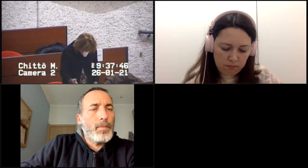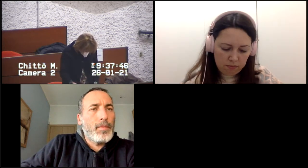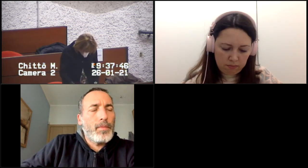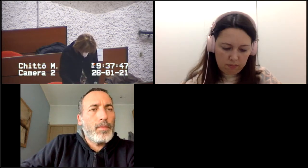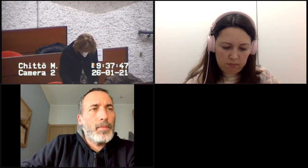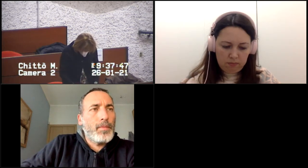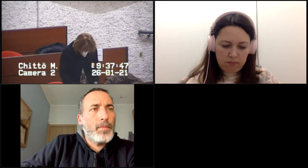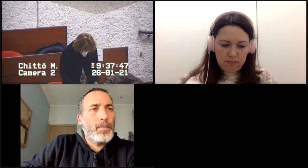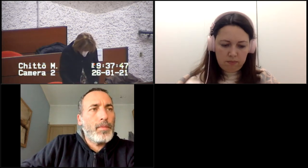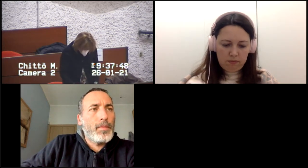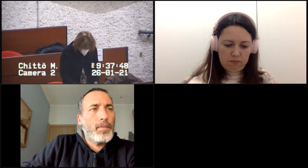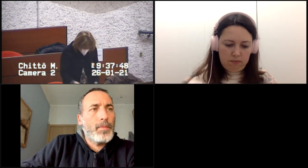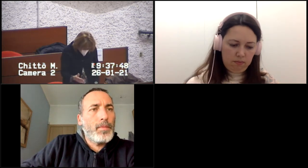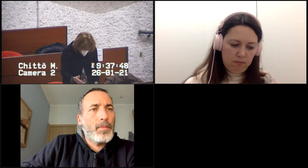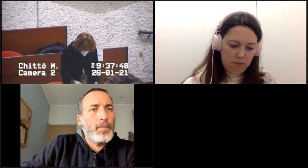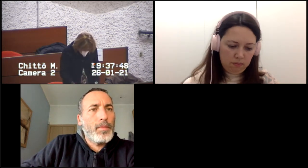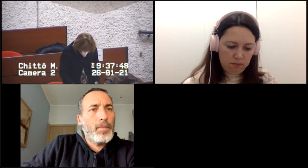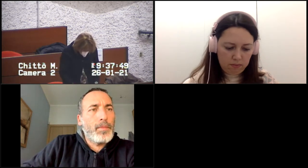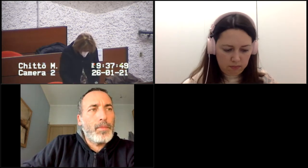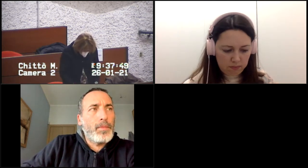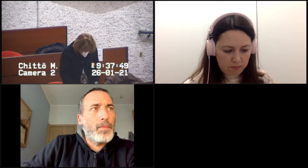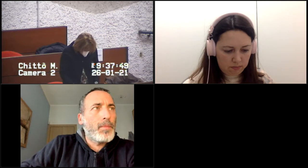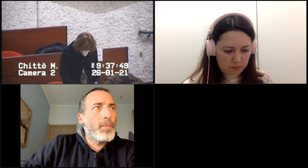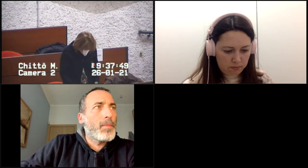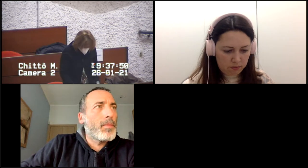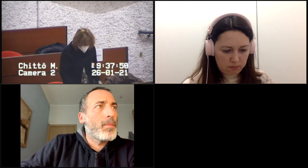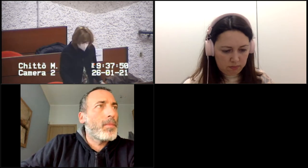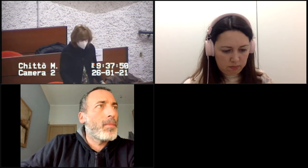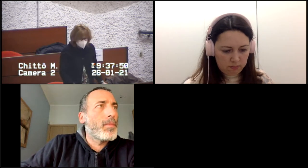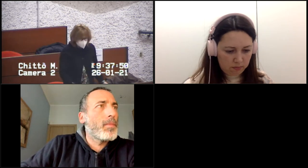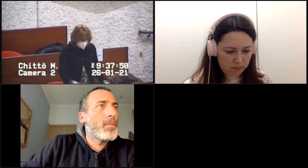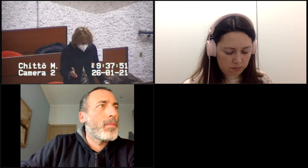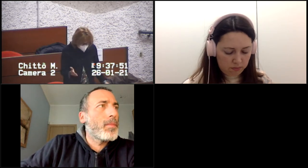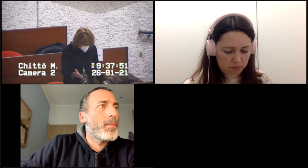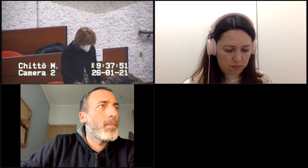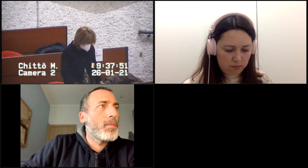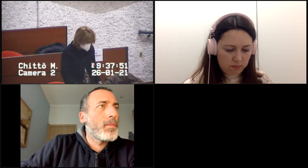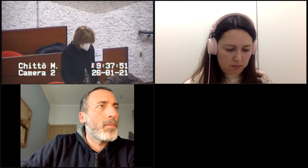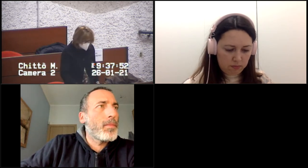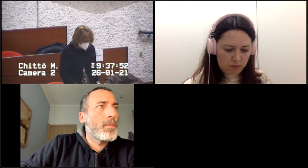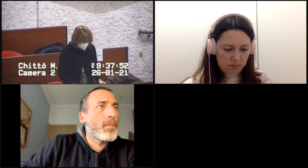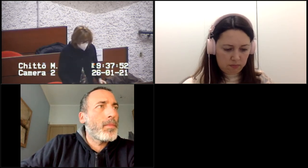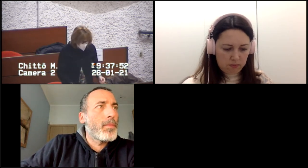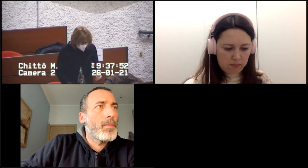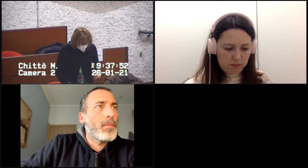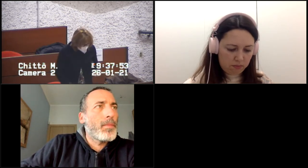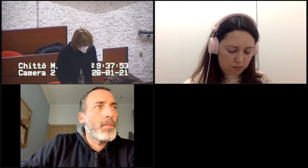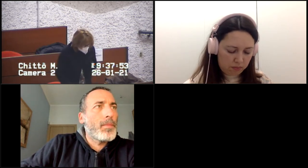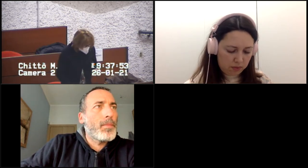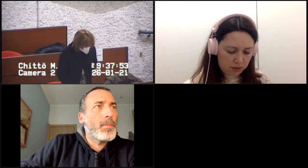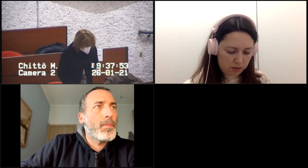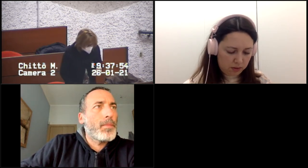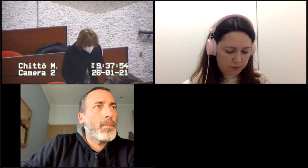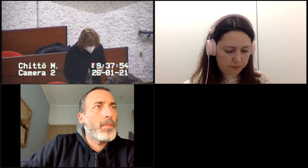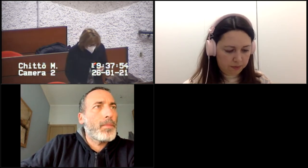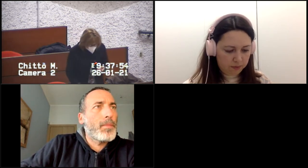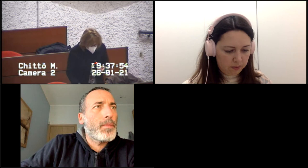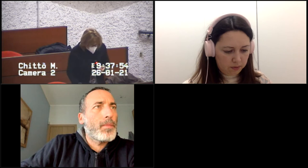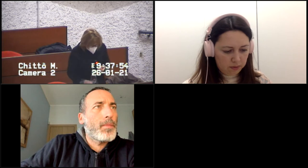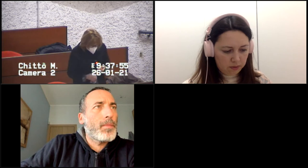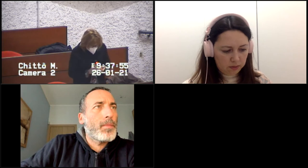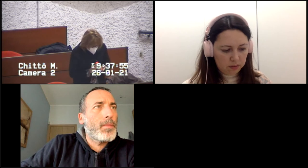risparmio idrico e al conseguimento quindi del drenaggio urbano sostenibile, benissimo, 5%.